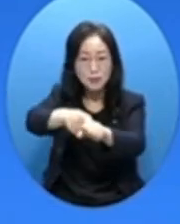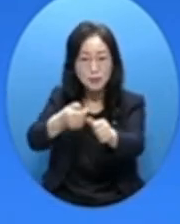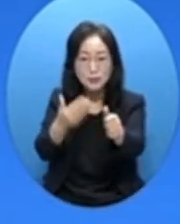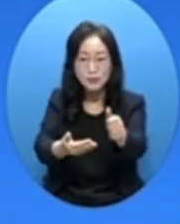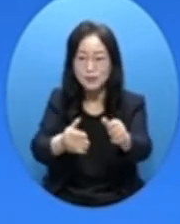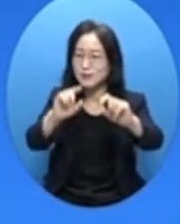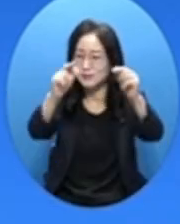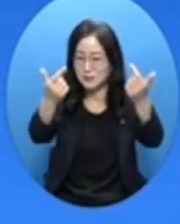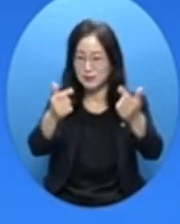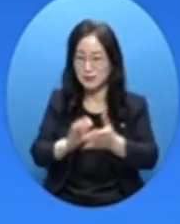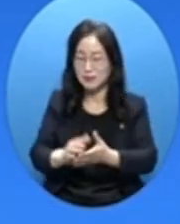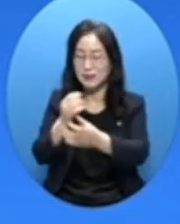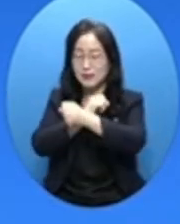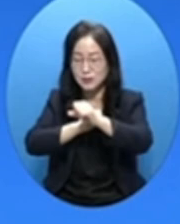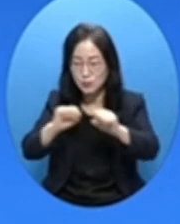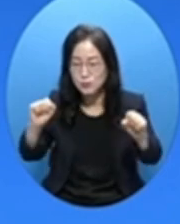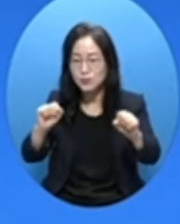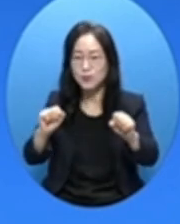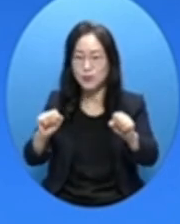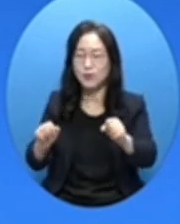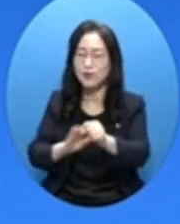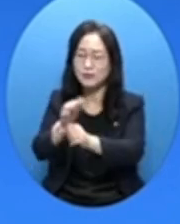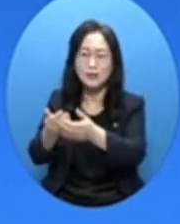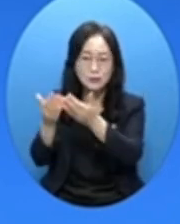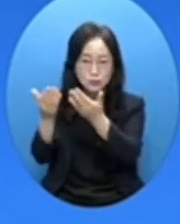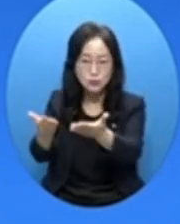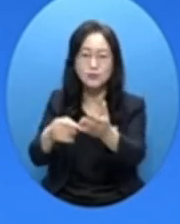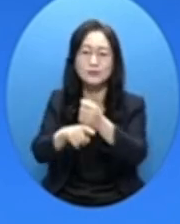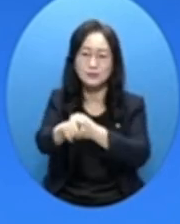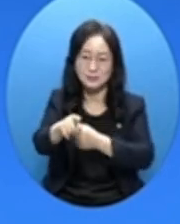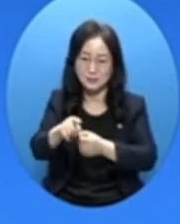아닙니다. 용서와 사랑인 것입니다.